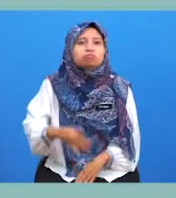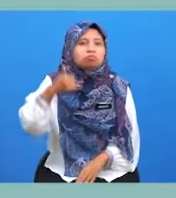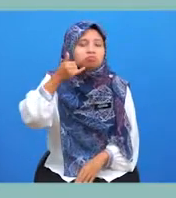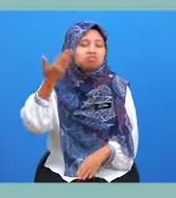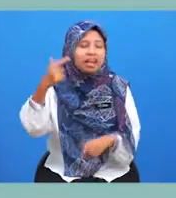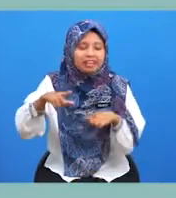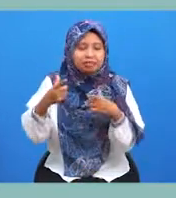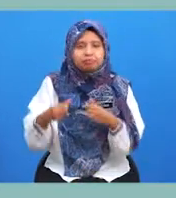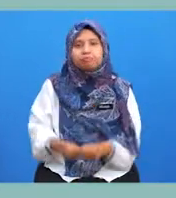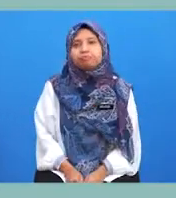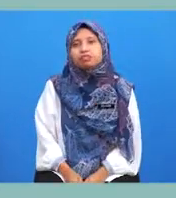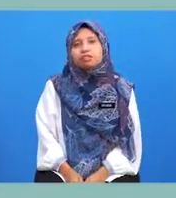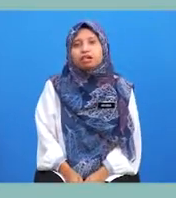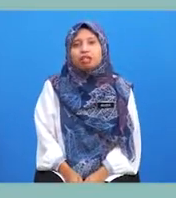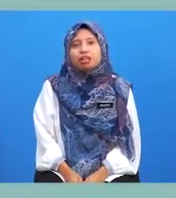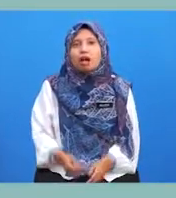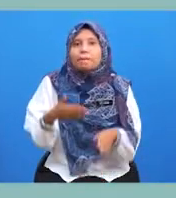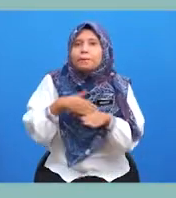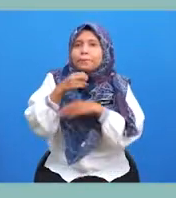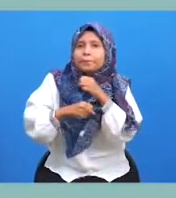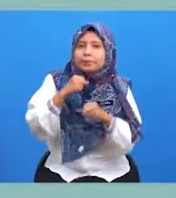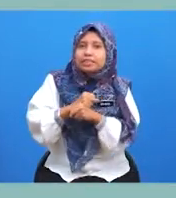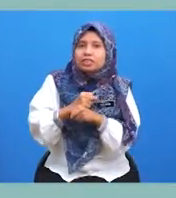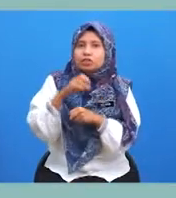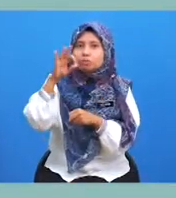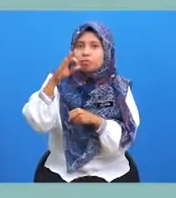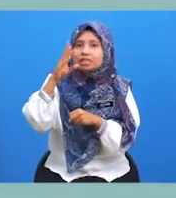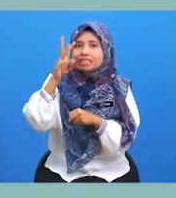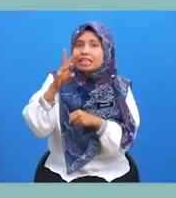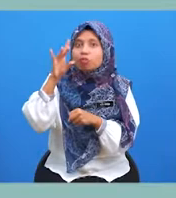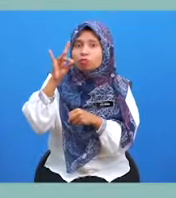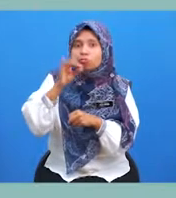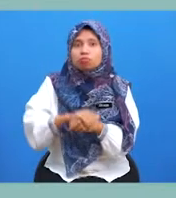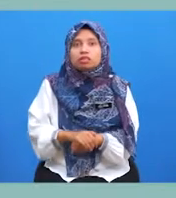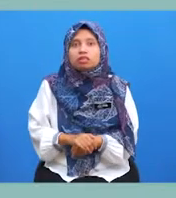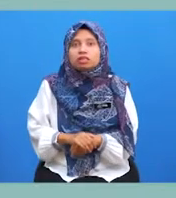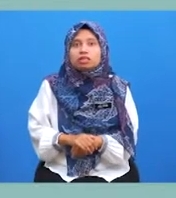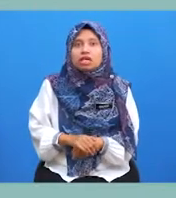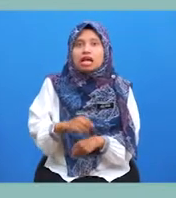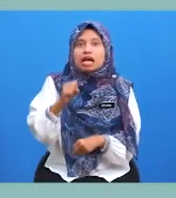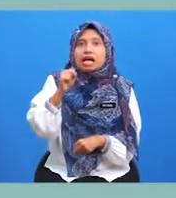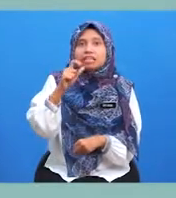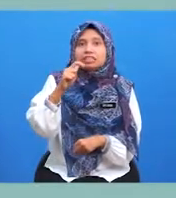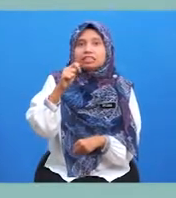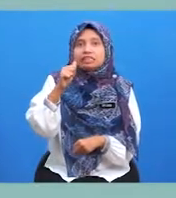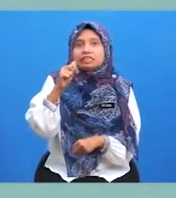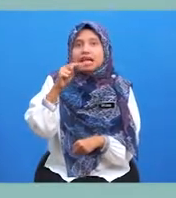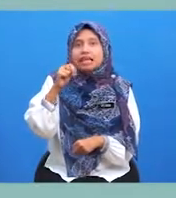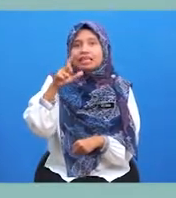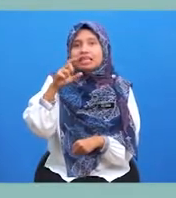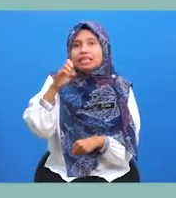telefon bimbit dahulu. Pada tahun 1968, Stanley